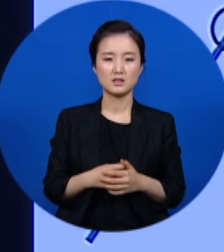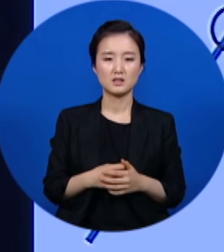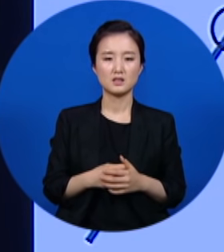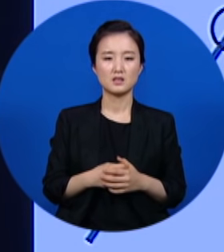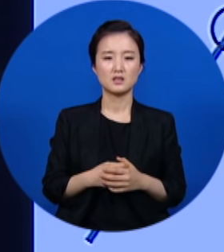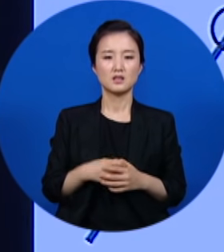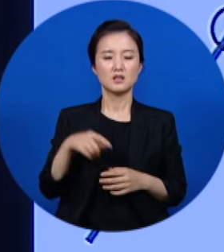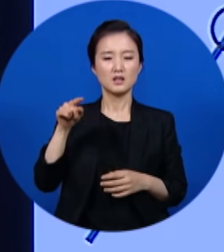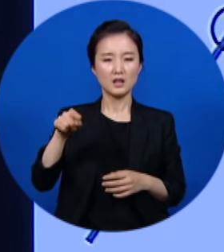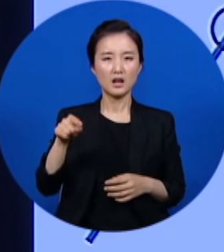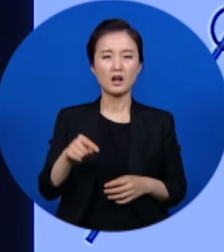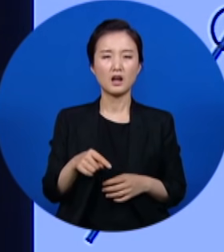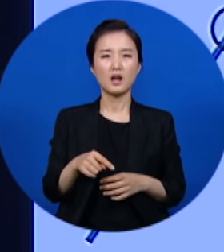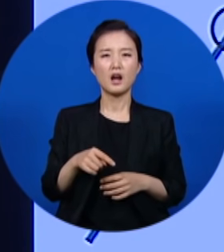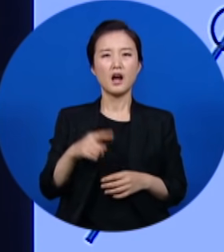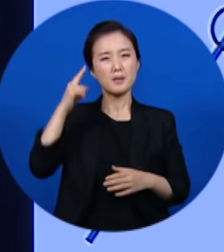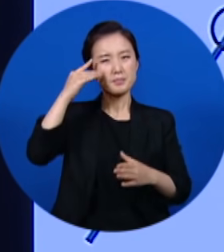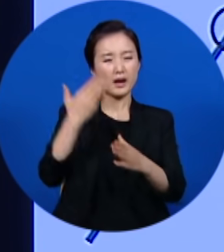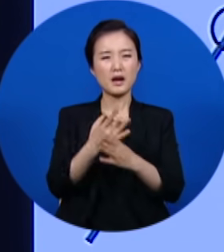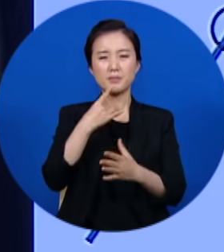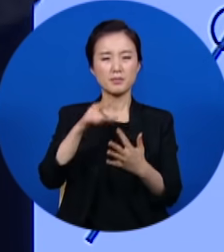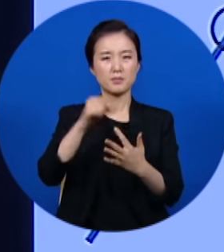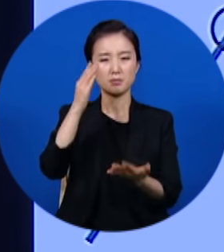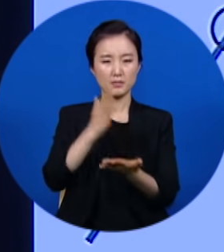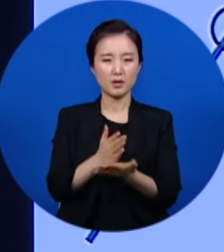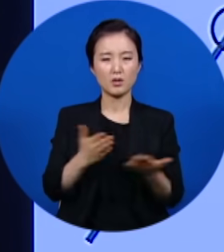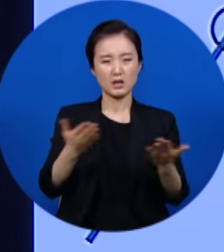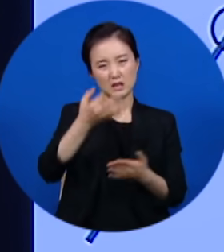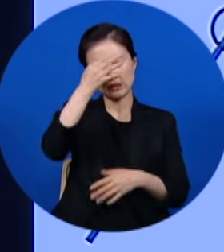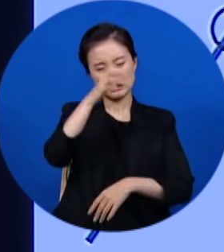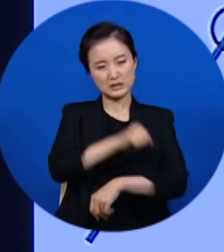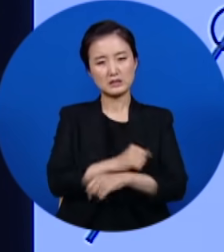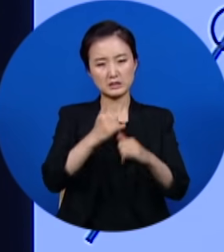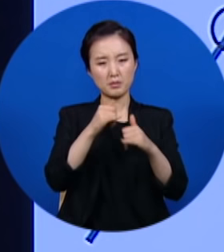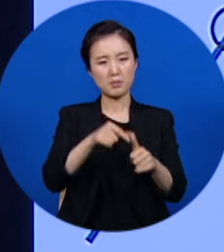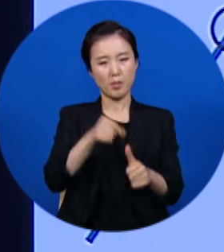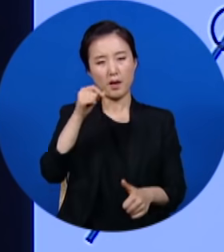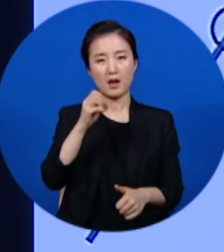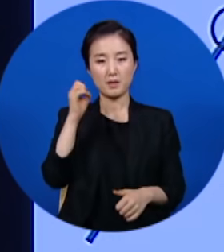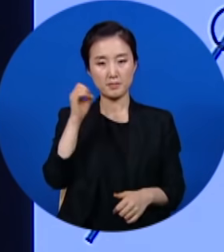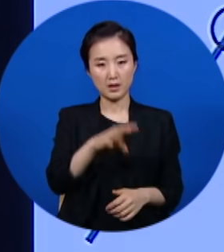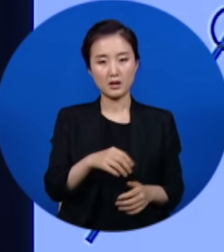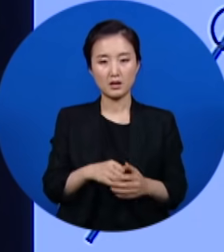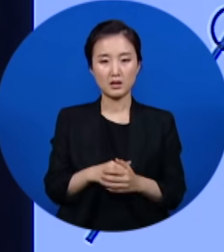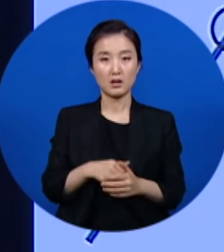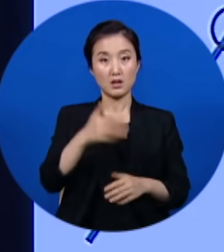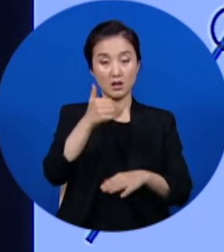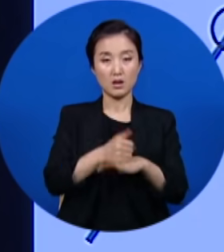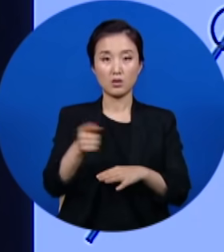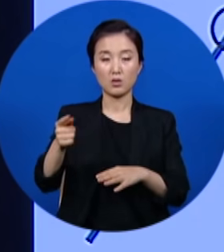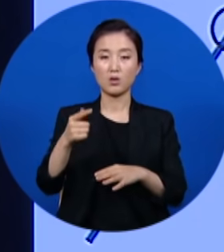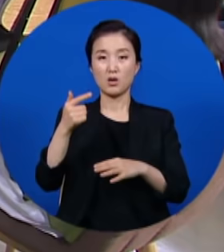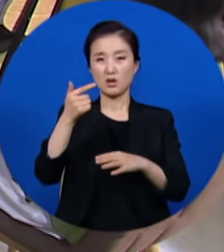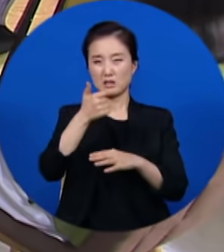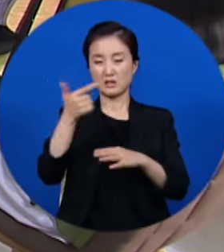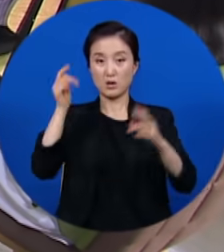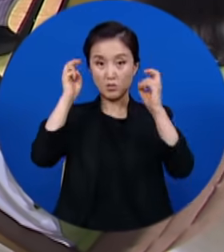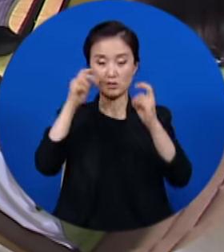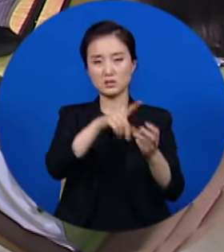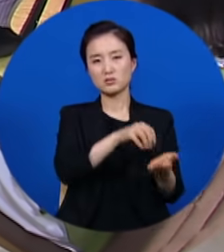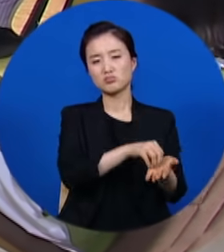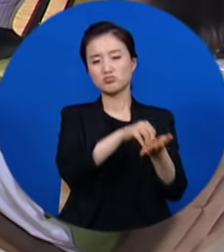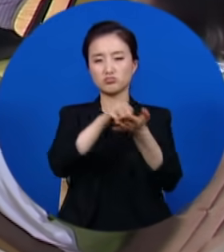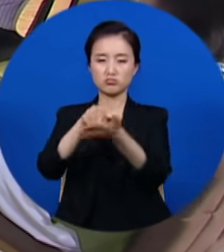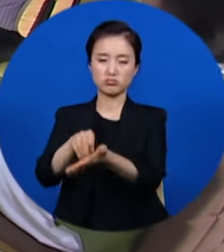일식으로 봤어 를 뽑아라 55세에 그 대형 건설회사의 말씀으로 들어갔어요 즉 65세